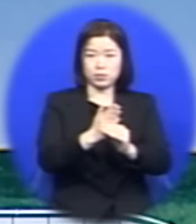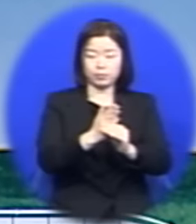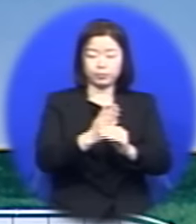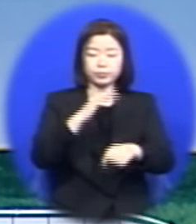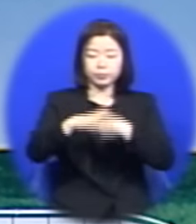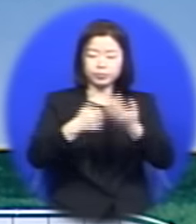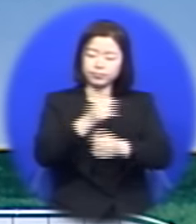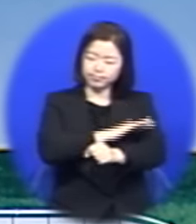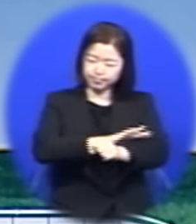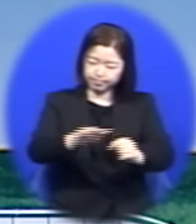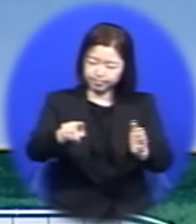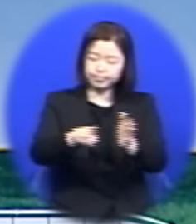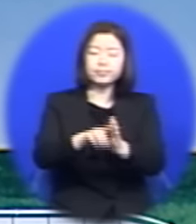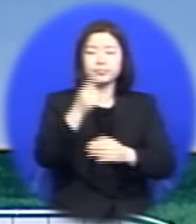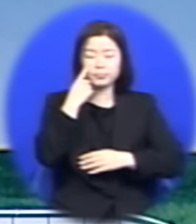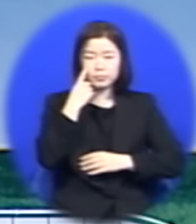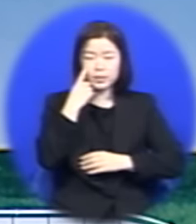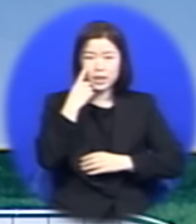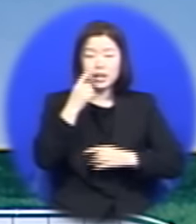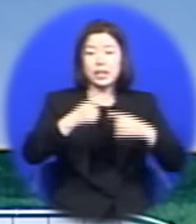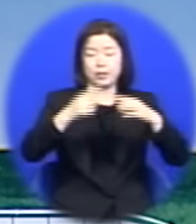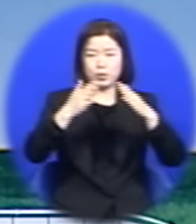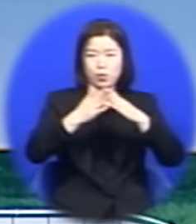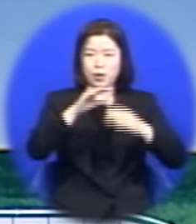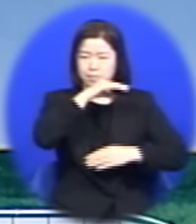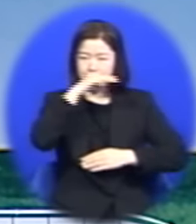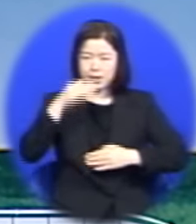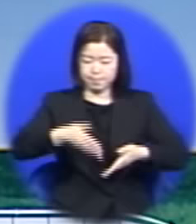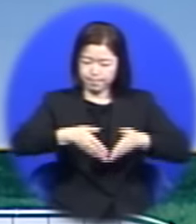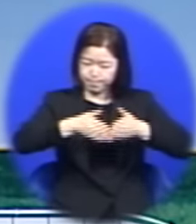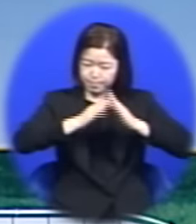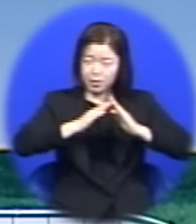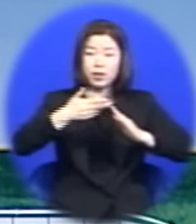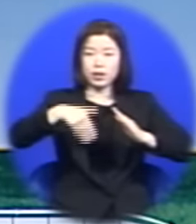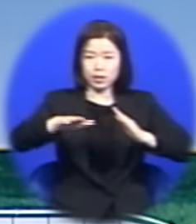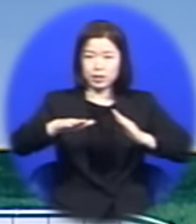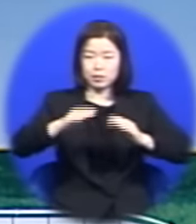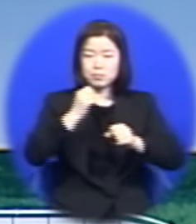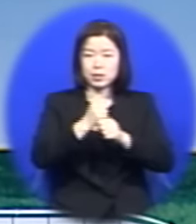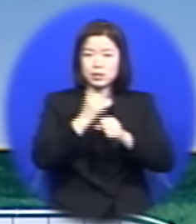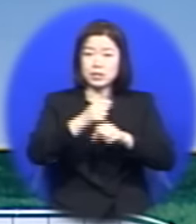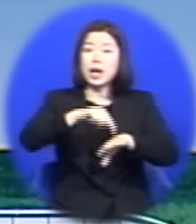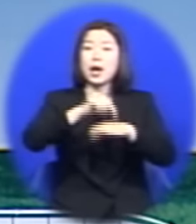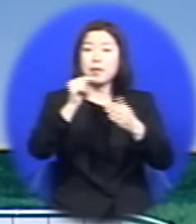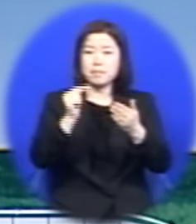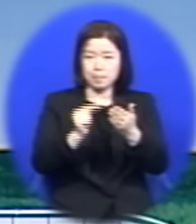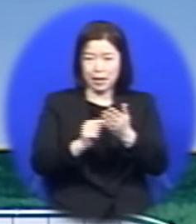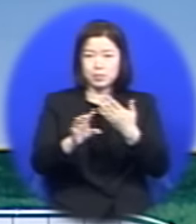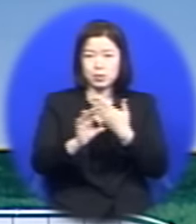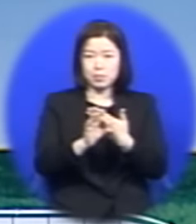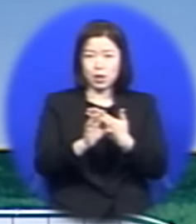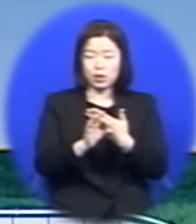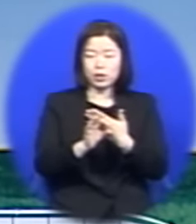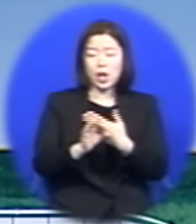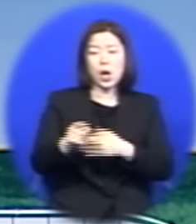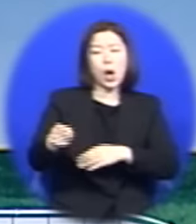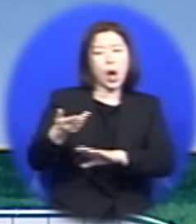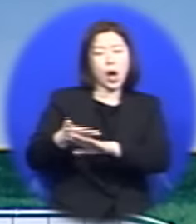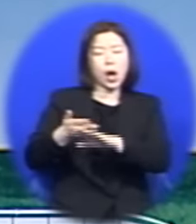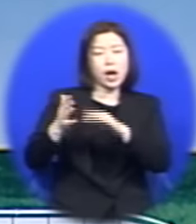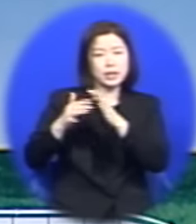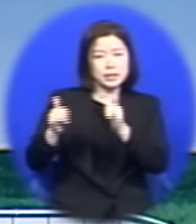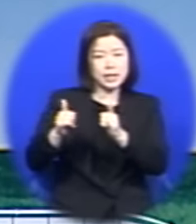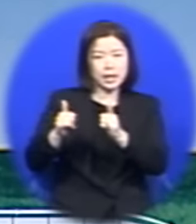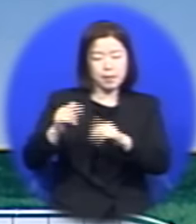믿어보자 교회가 반듯하게 서게 하자 그런 마음이라면 상대방의 의견에